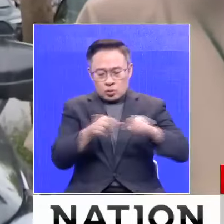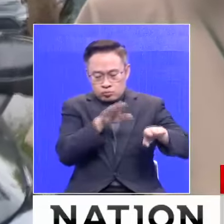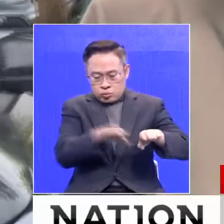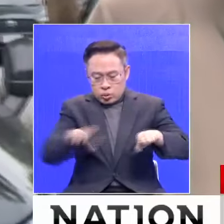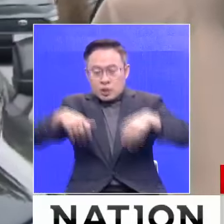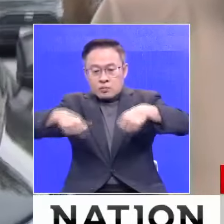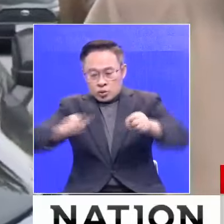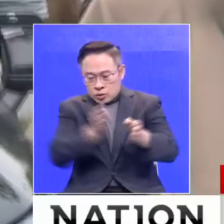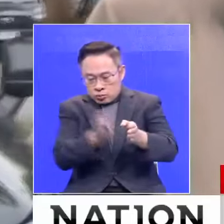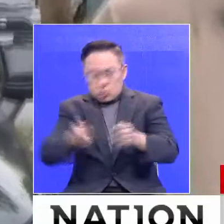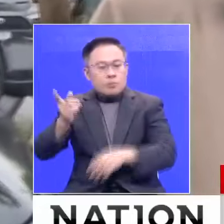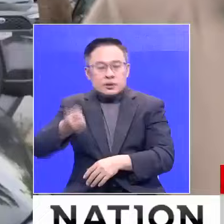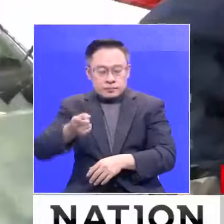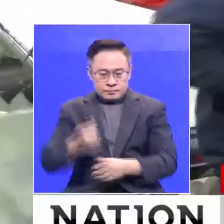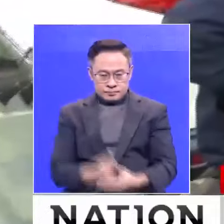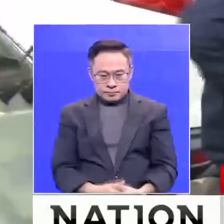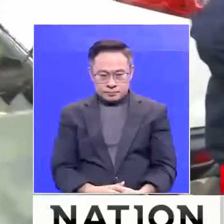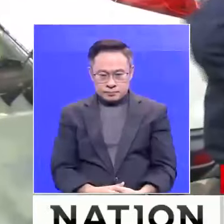นต์กันที่บริเวณนี้ค่ะ